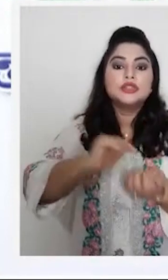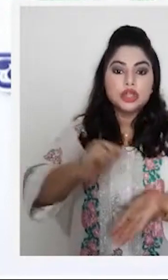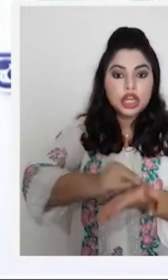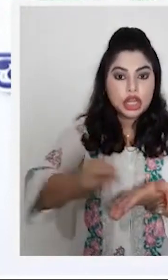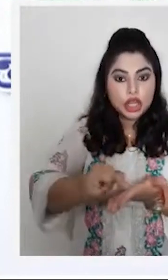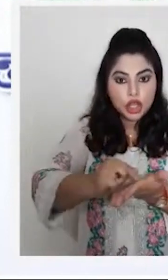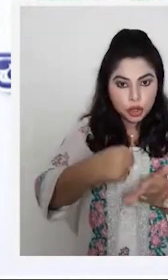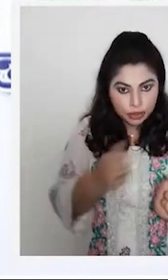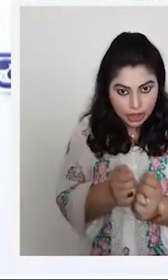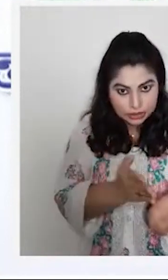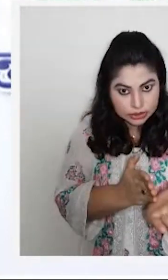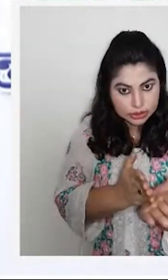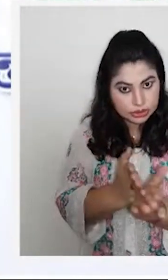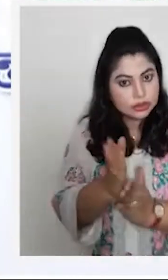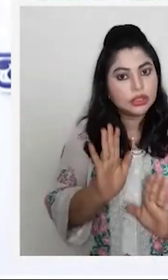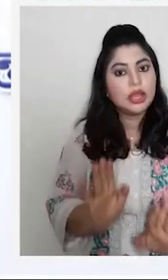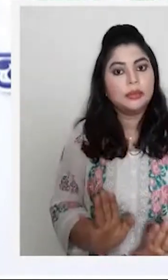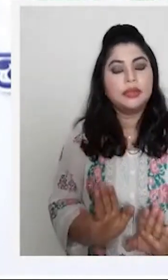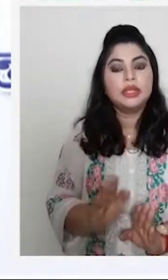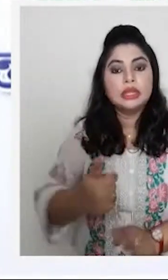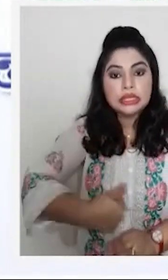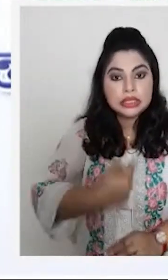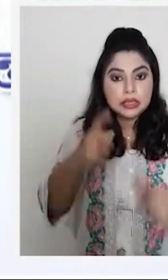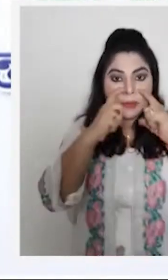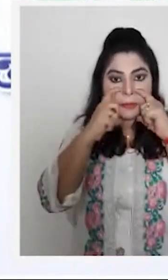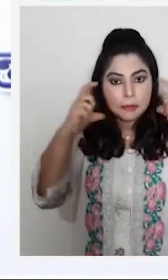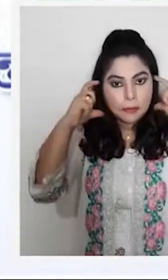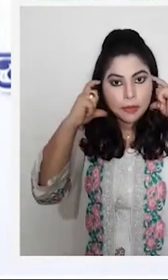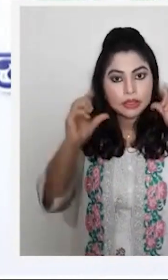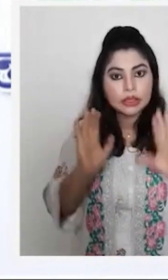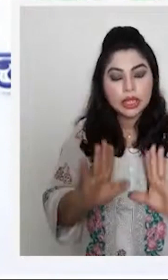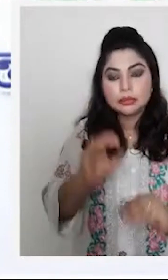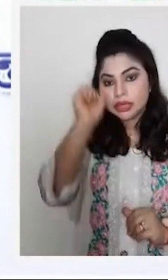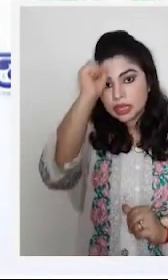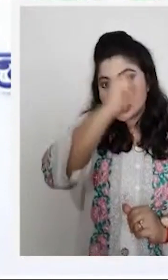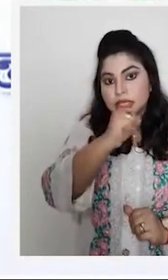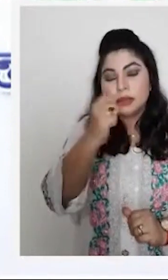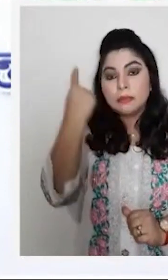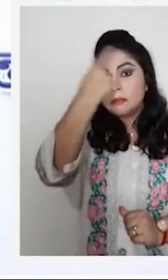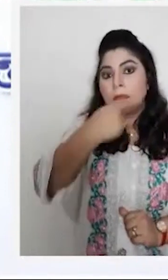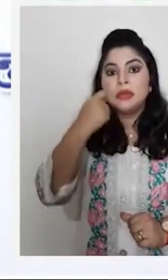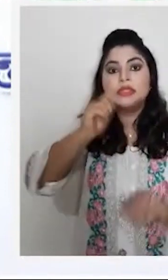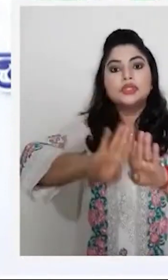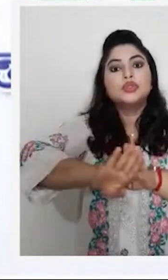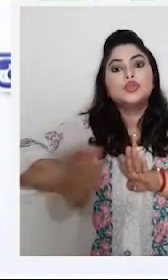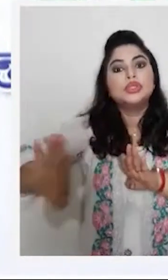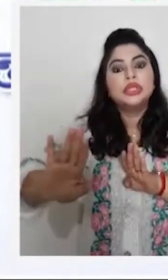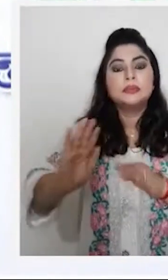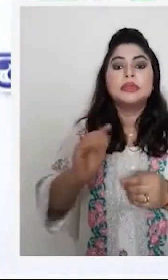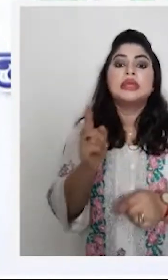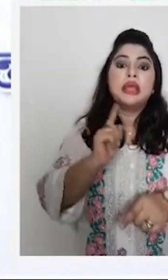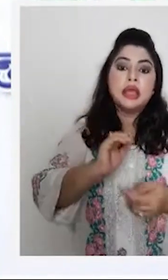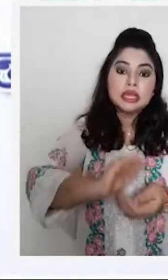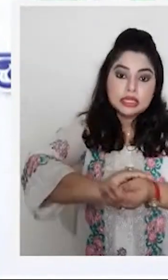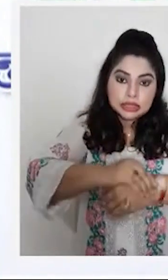ধন্যবাদ আপনাদের সবাইকে। ভালো থাকবেন, সুস্থ থাকবেন, স্বাস্থ্যবিধি মেনে চলবেন, সঠিকভাবে মাস্ক